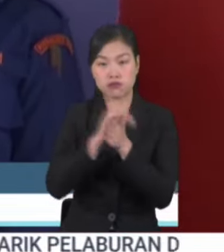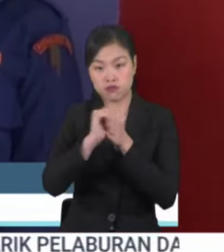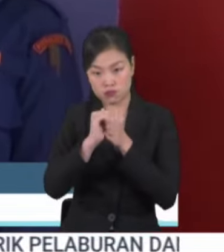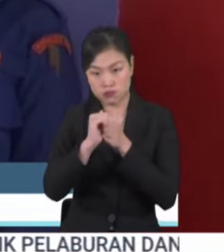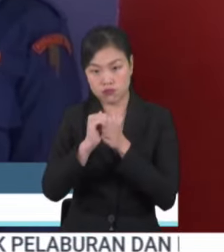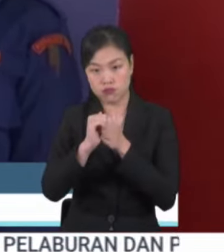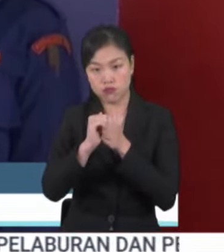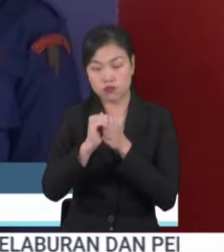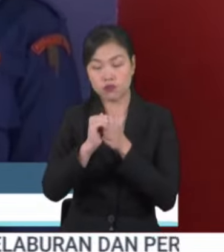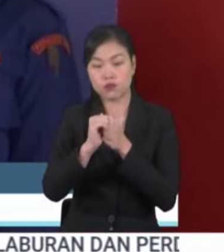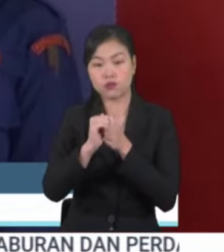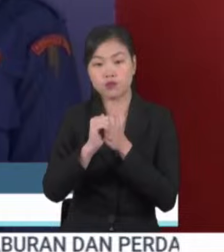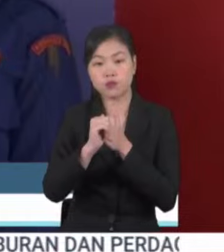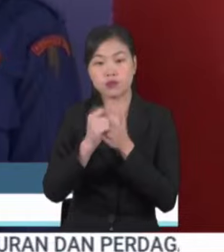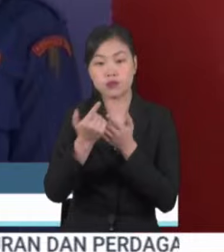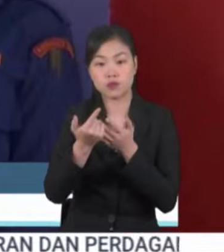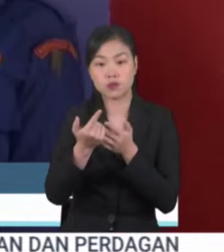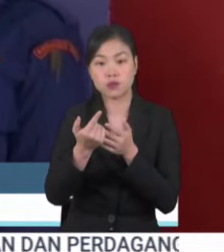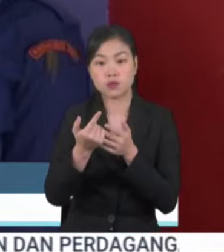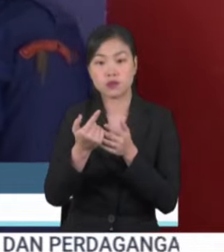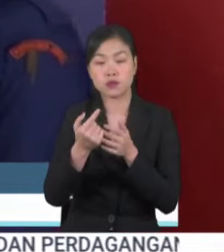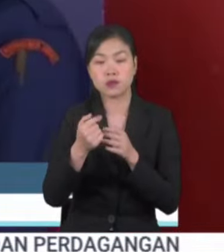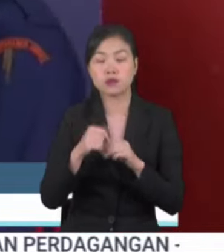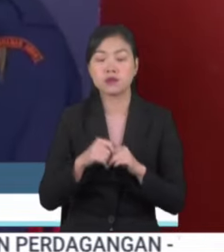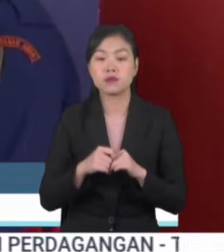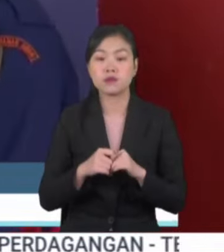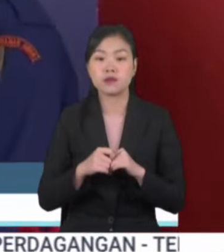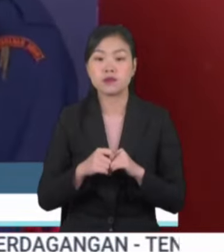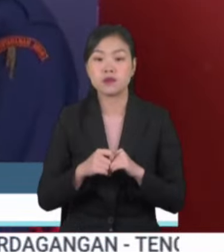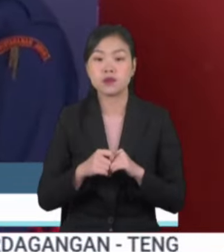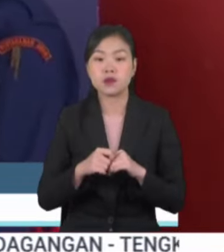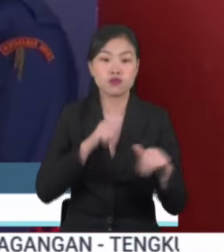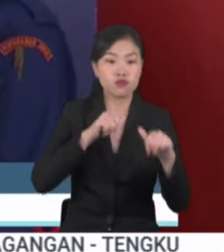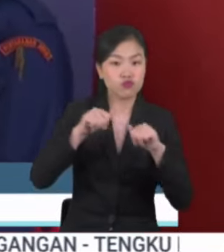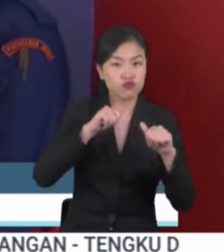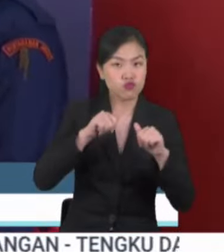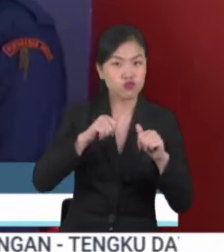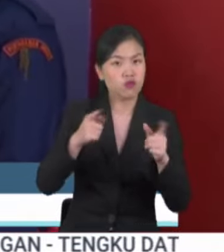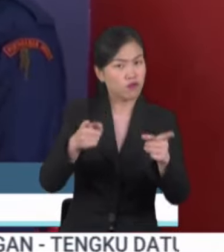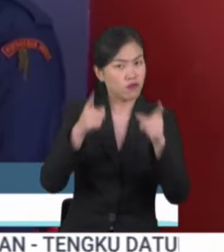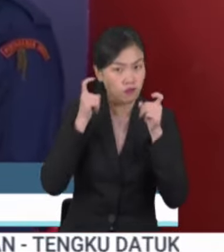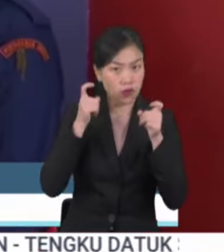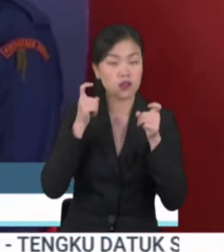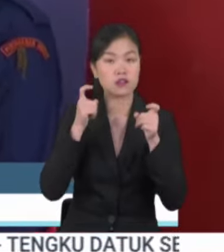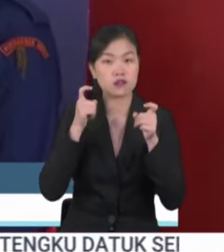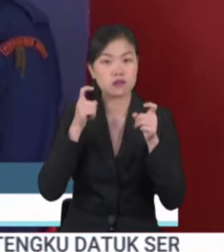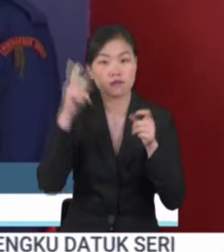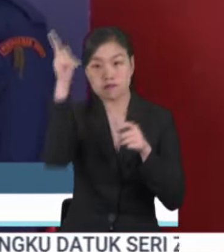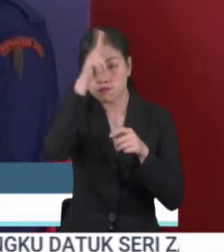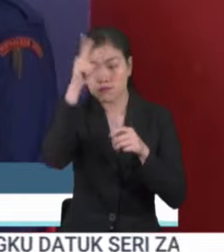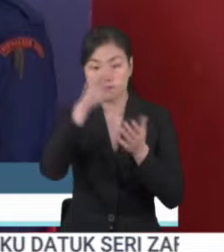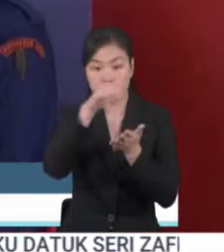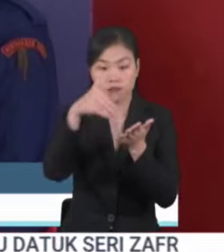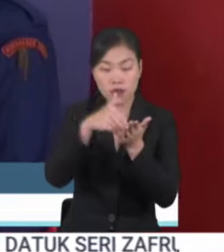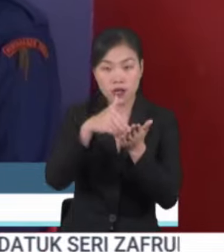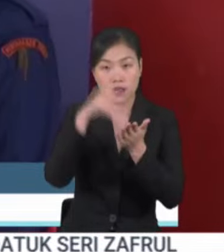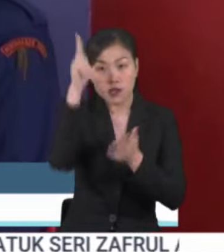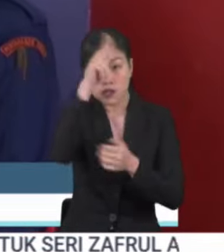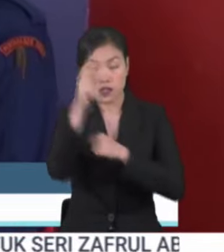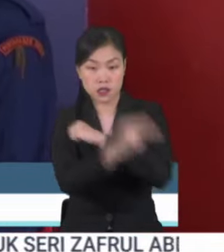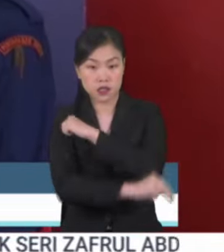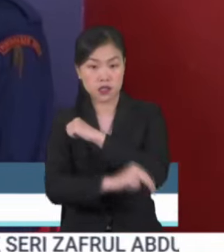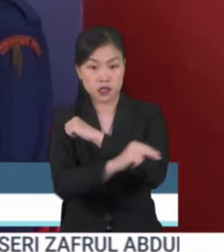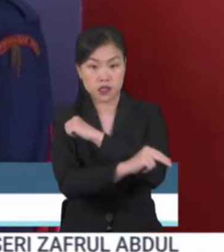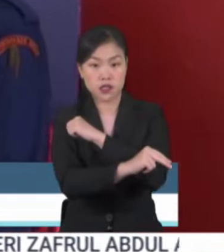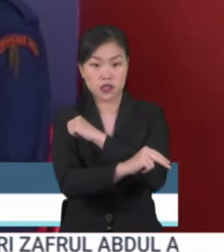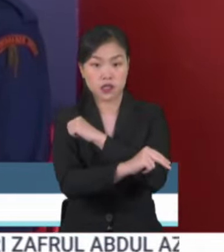masa-masa banjir di Sekolah Menengah Perawatan. Tindakan yang pantas oleh kerajaan pusat dan kerajaan negeri